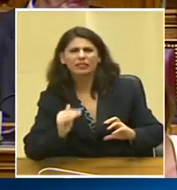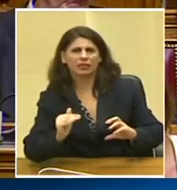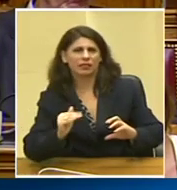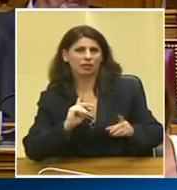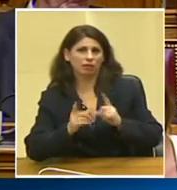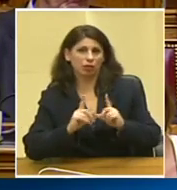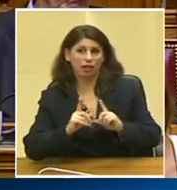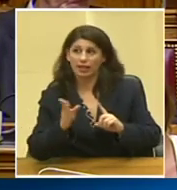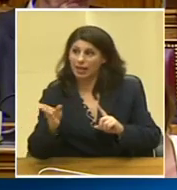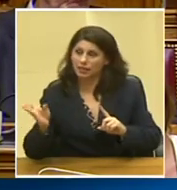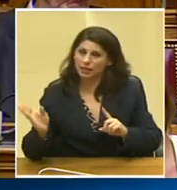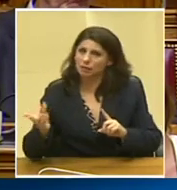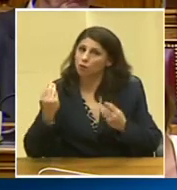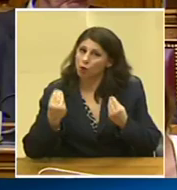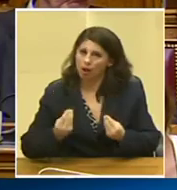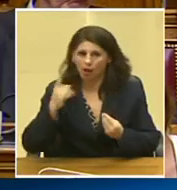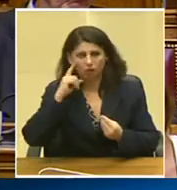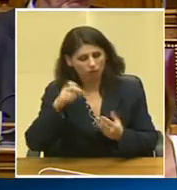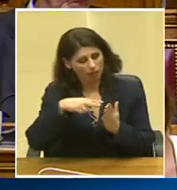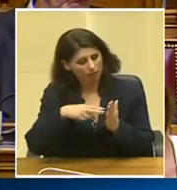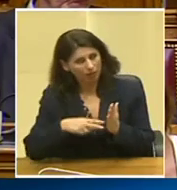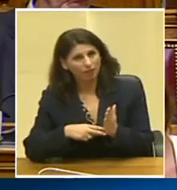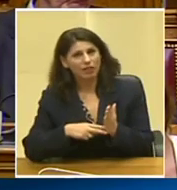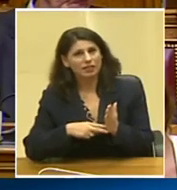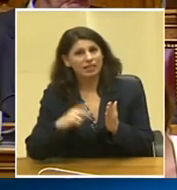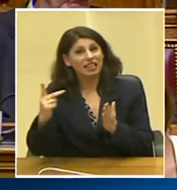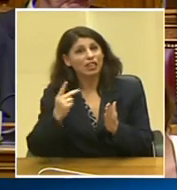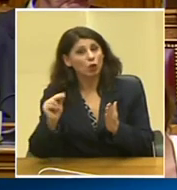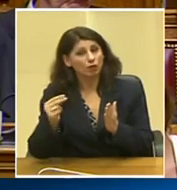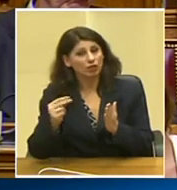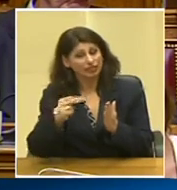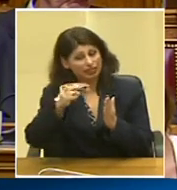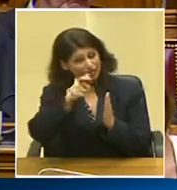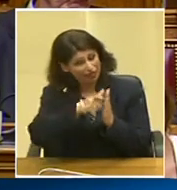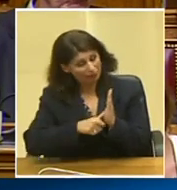που βεβαίως καλά γνωρίζετε να διαβάζετε και νομικά κείμενα, αλλά και την αγγλική.